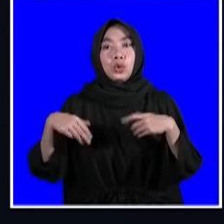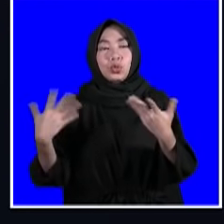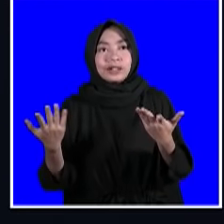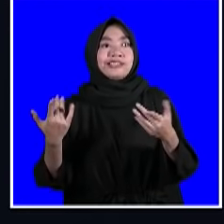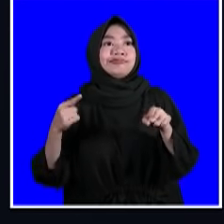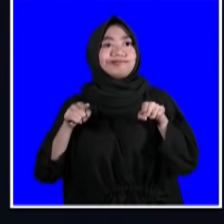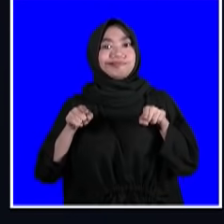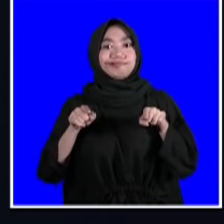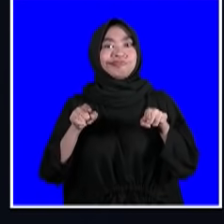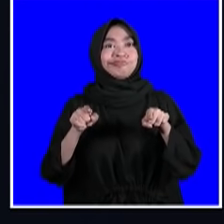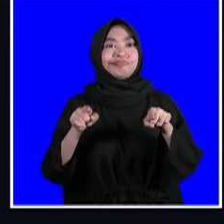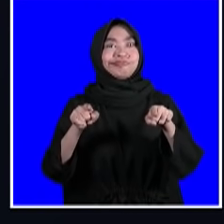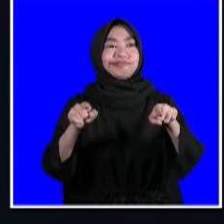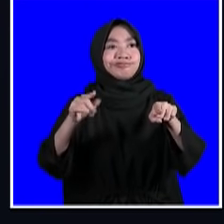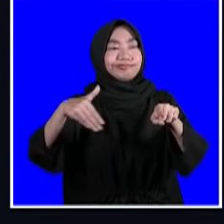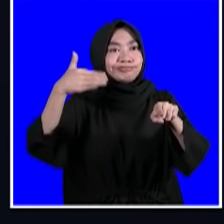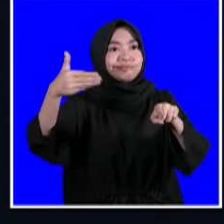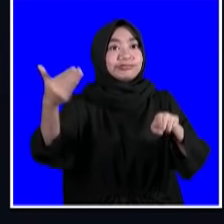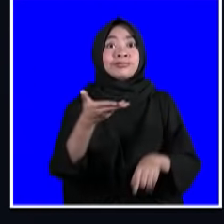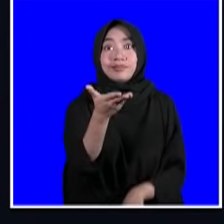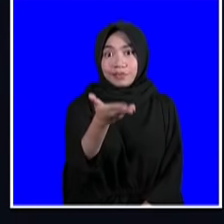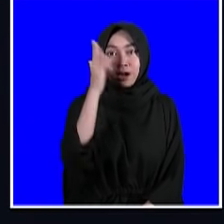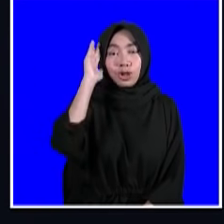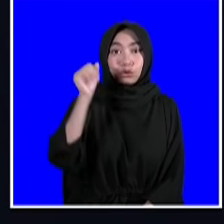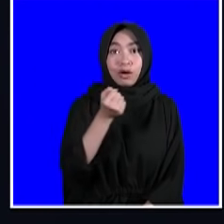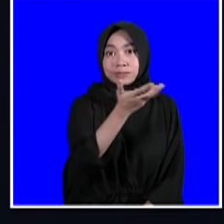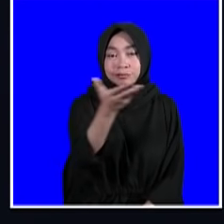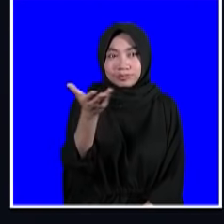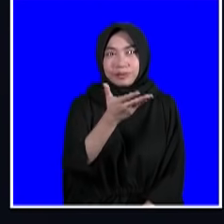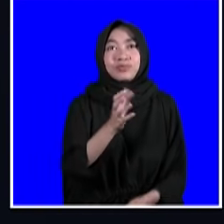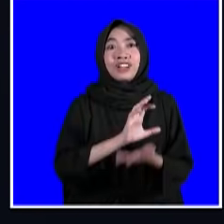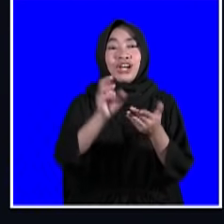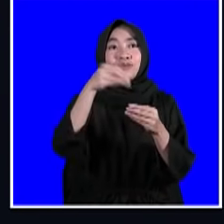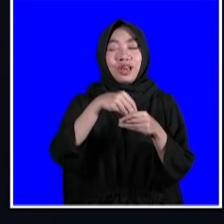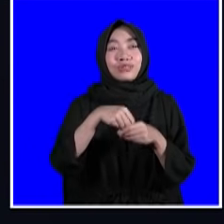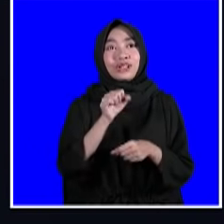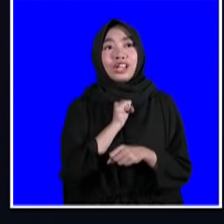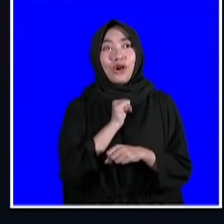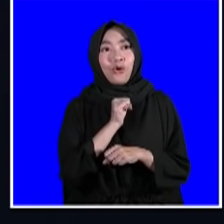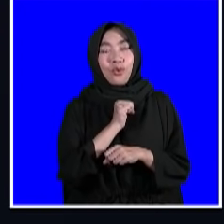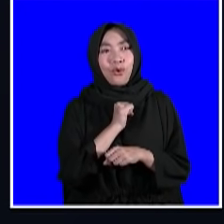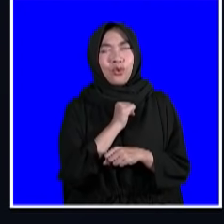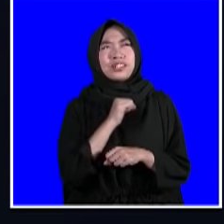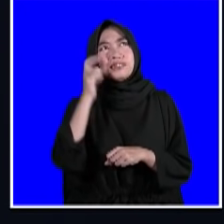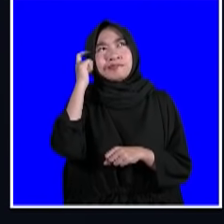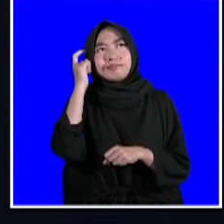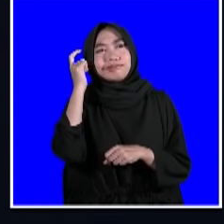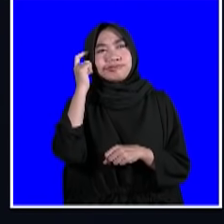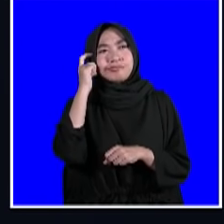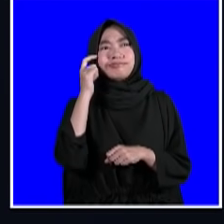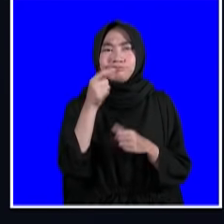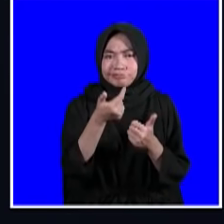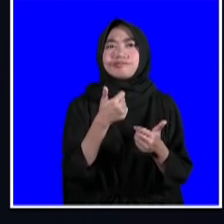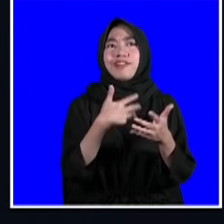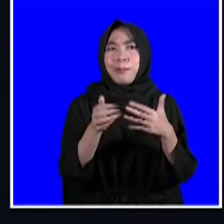berjalan beriringan. Jadi suami Anda, Ibu, sebenarnya kalau dia takut berinvestasi ada baiknya juga loh. Jadi